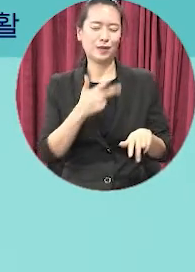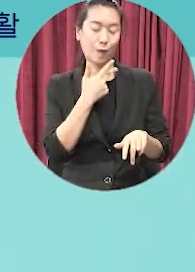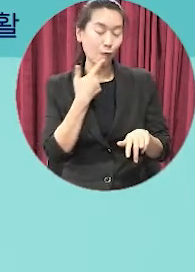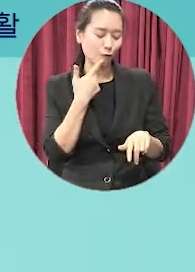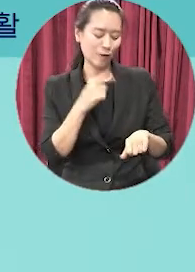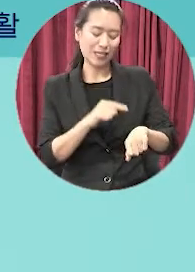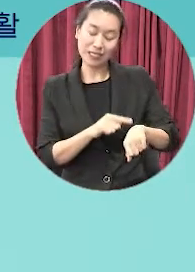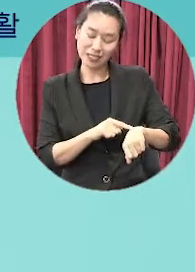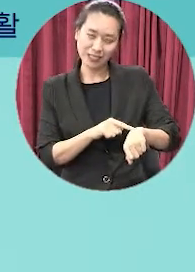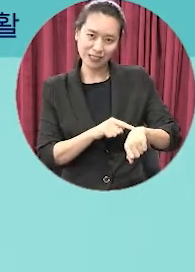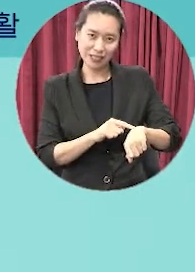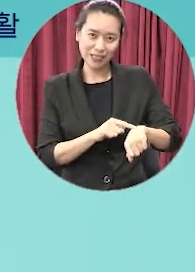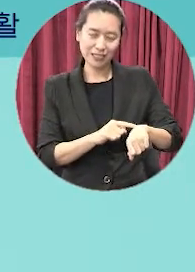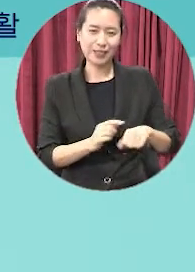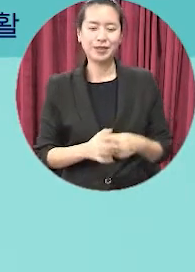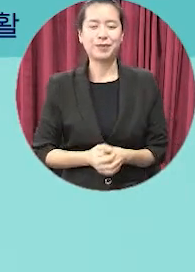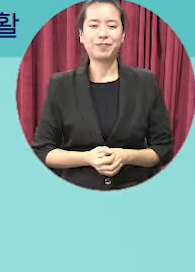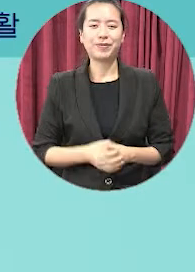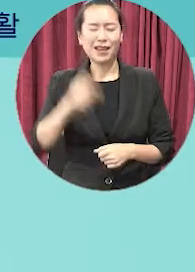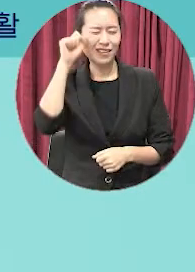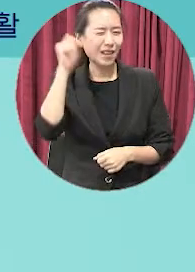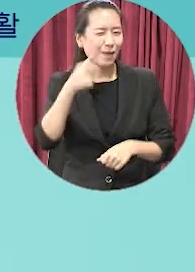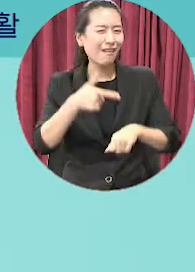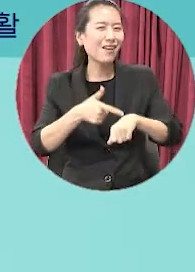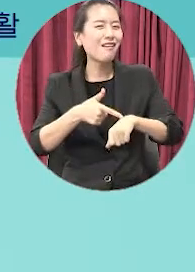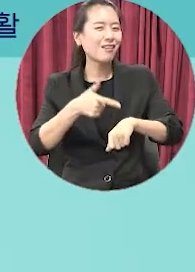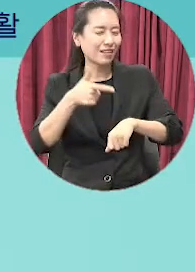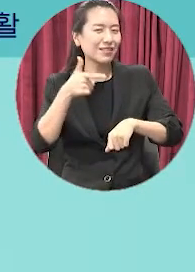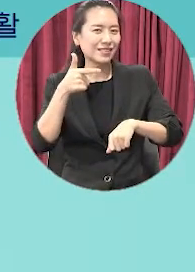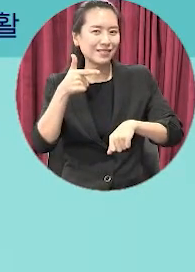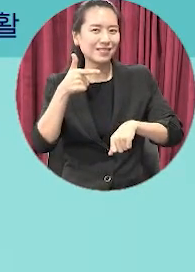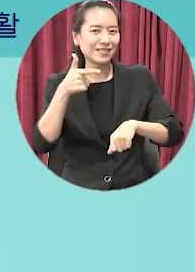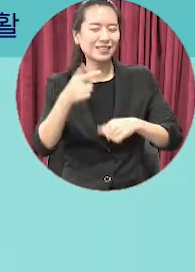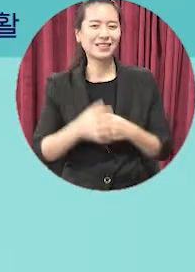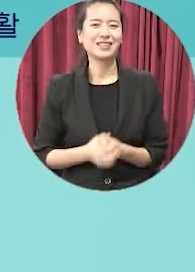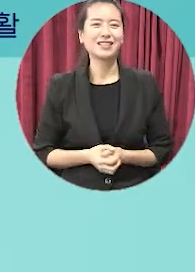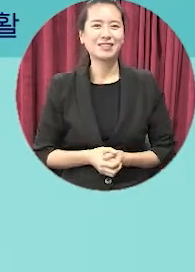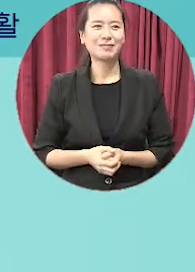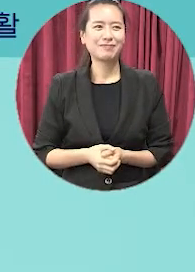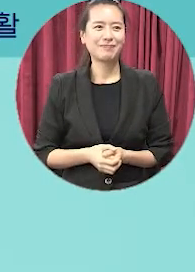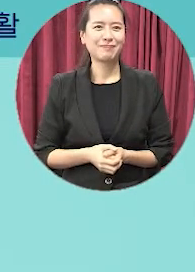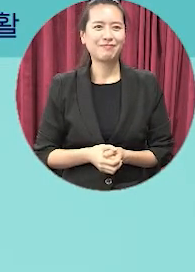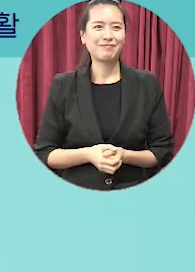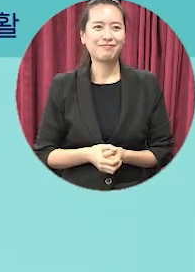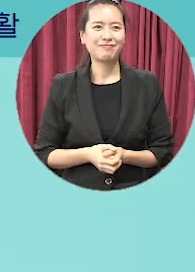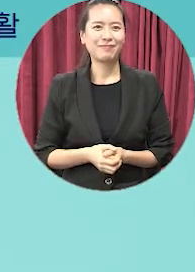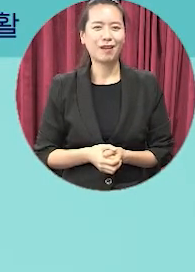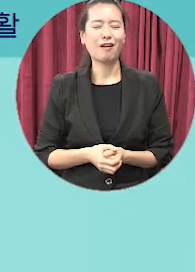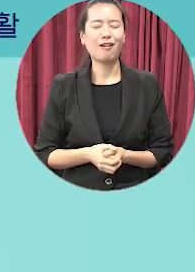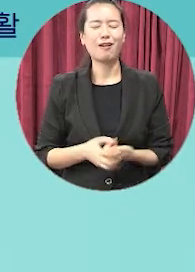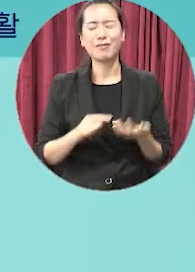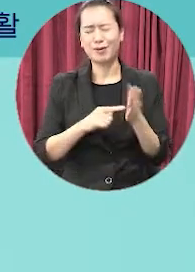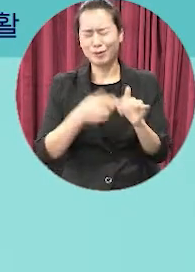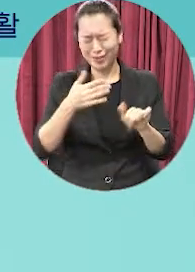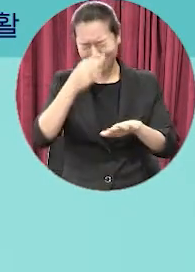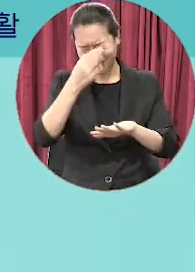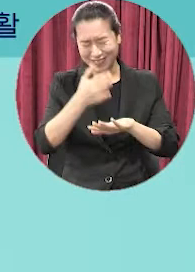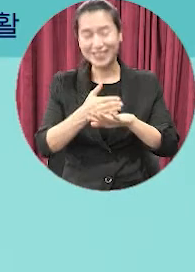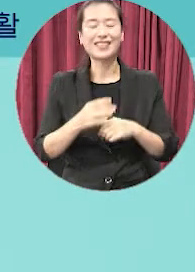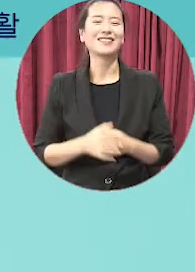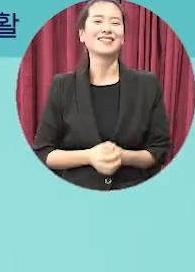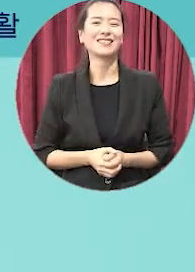영국은 이제 새벽 6시가 되었습니다. 네, 네, 네, 6시인데 그 부탁드립니다. 그러면